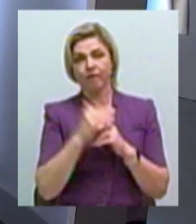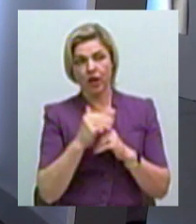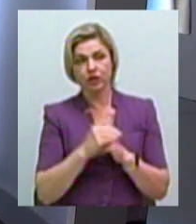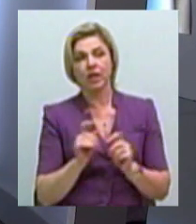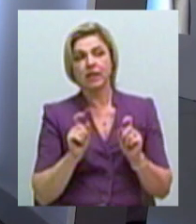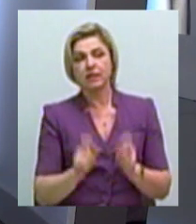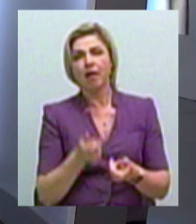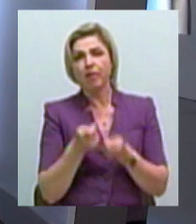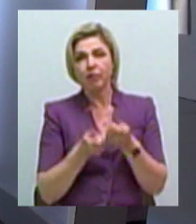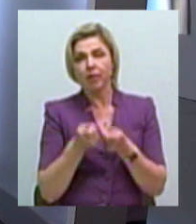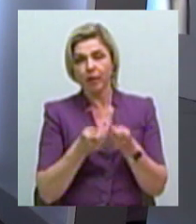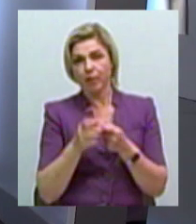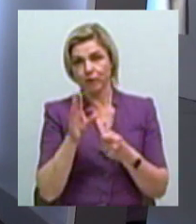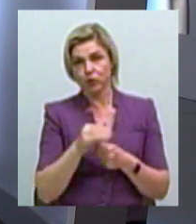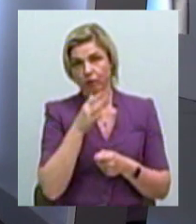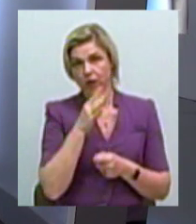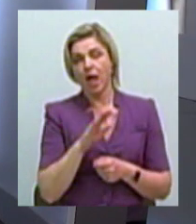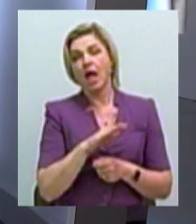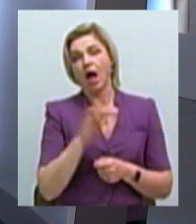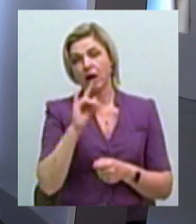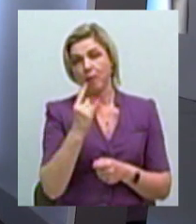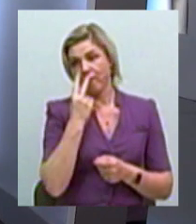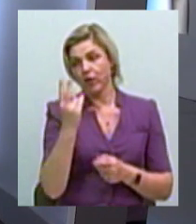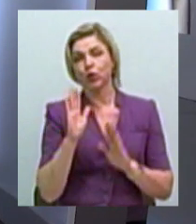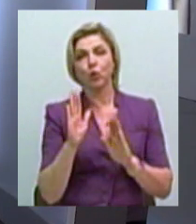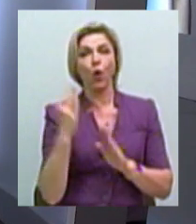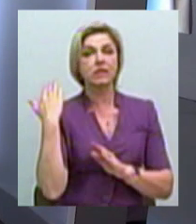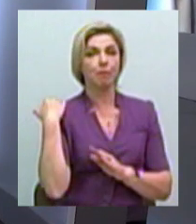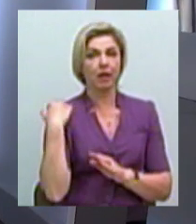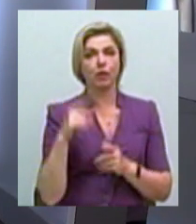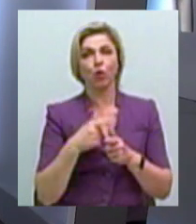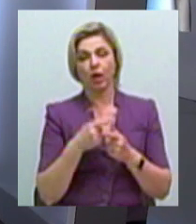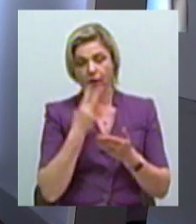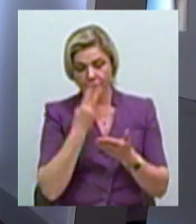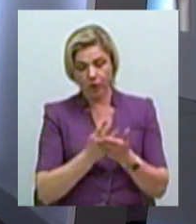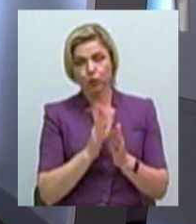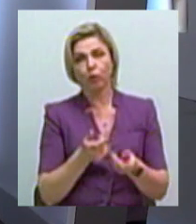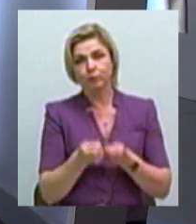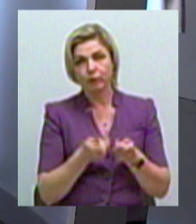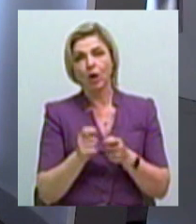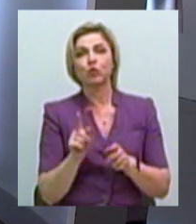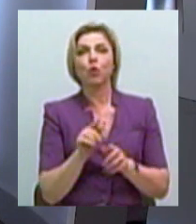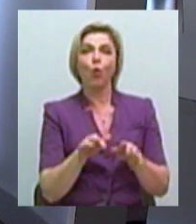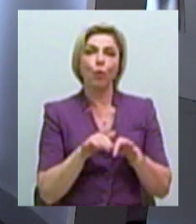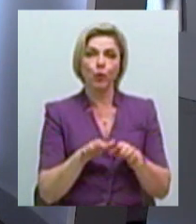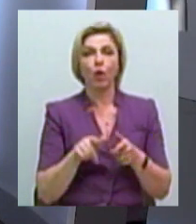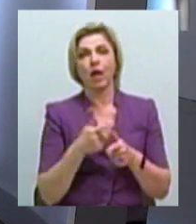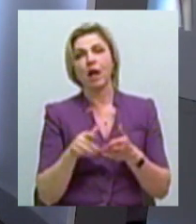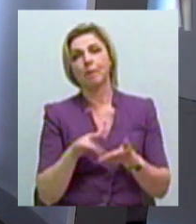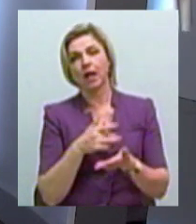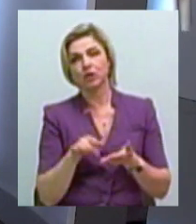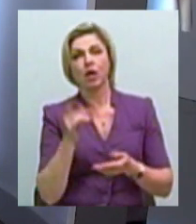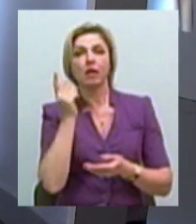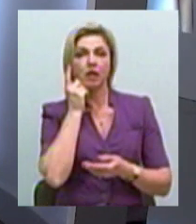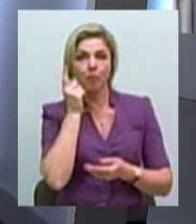гаджетах, щось клацають, дитина бачить тільки їхню спину або обличчя занурене у телефон, бо вони щось постійно роблять за комп'ютером, у планшеті, у